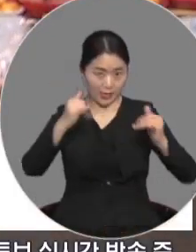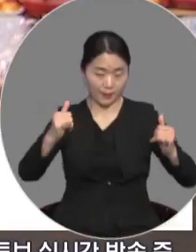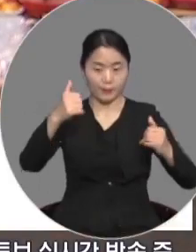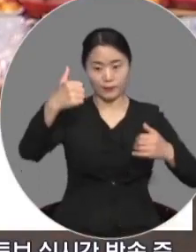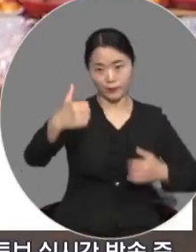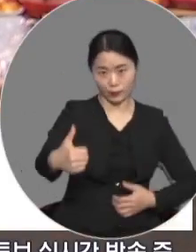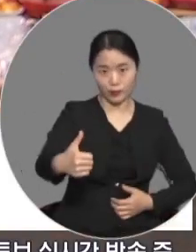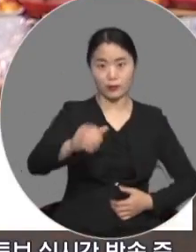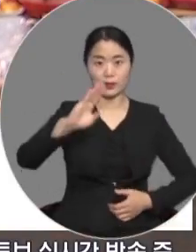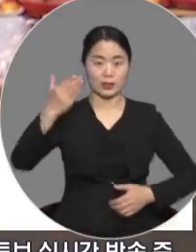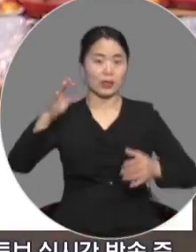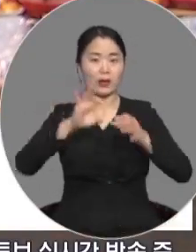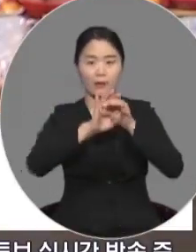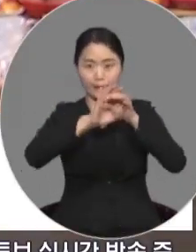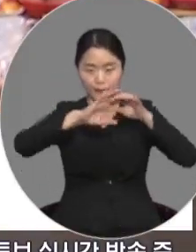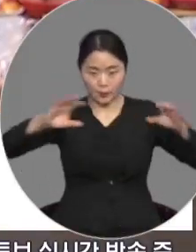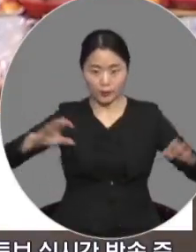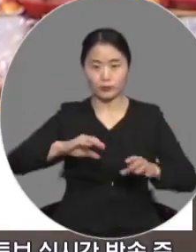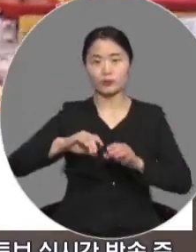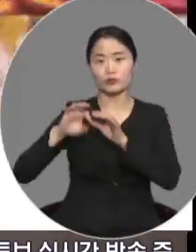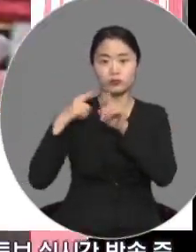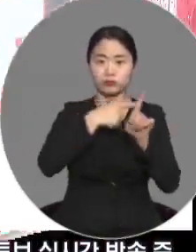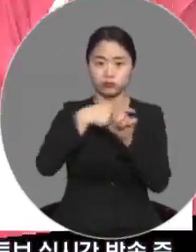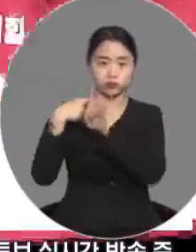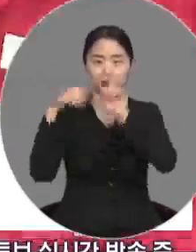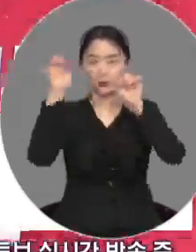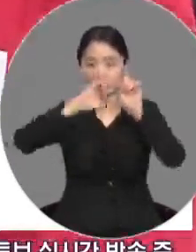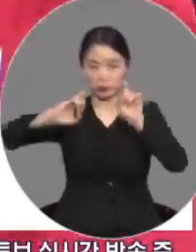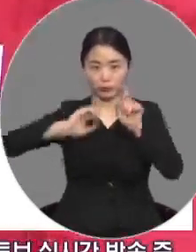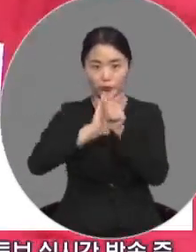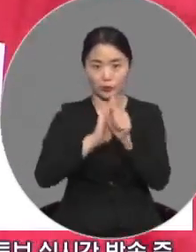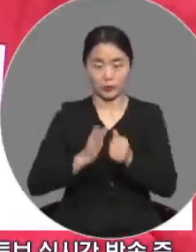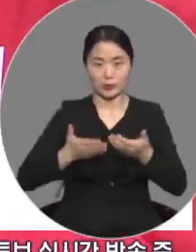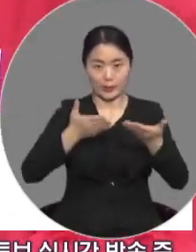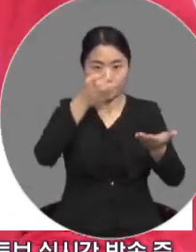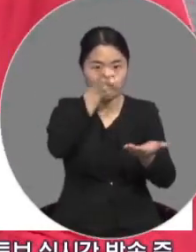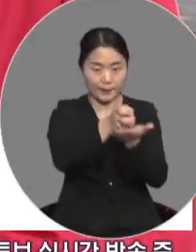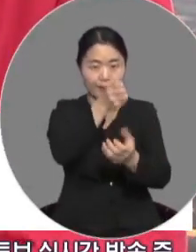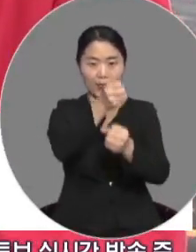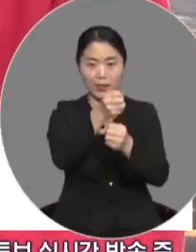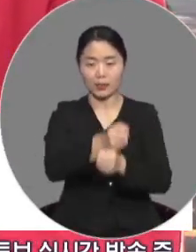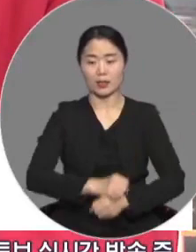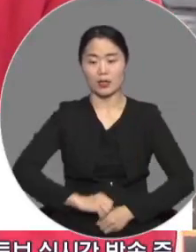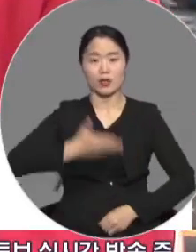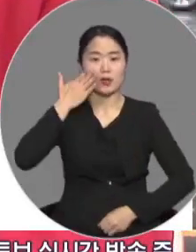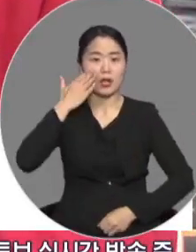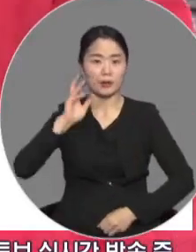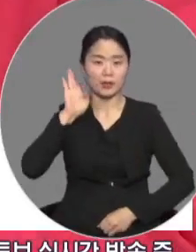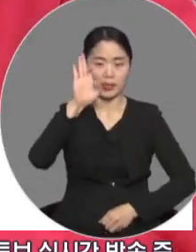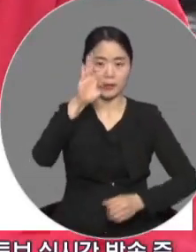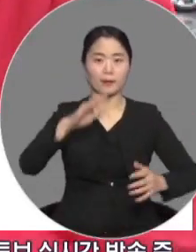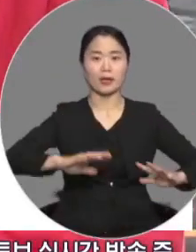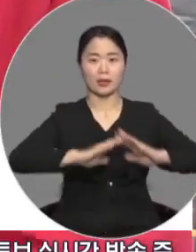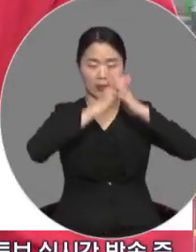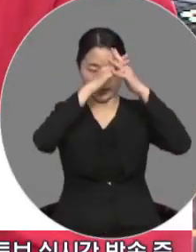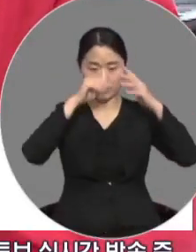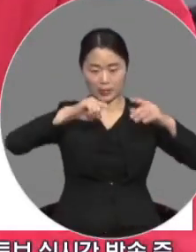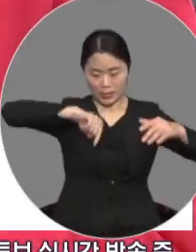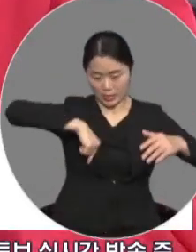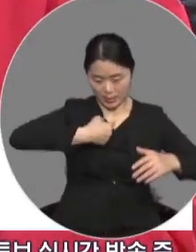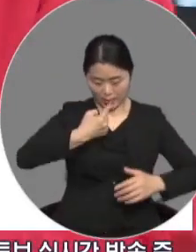없이 10% 지원할 수 있도록 하겠습니다. 우리 울산의 미래를 건설하기 위한 울산